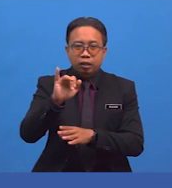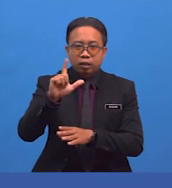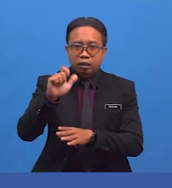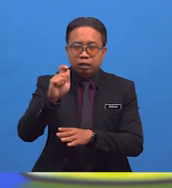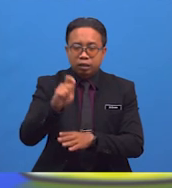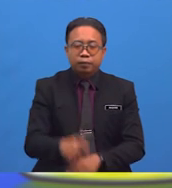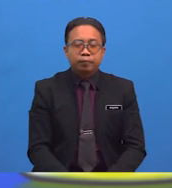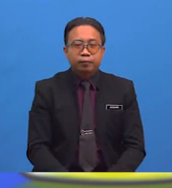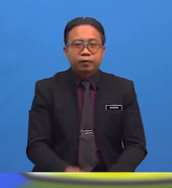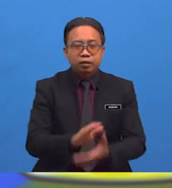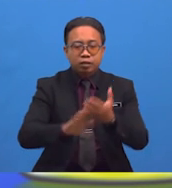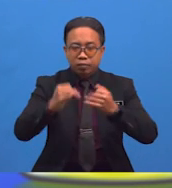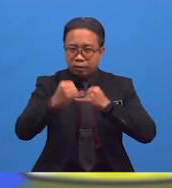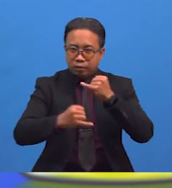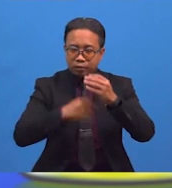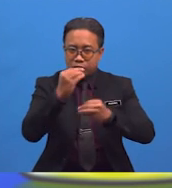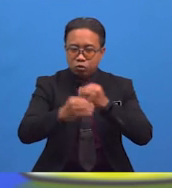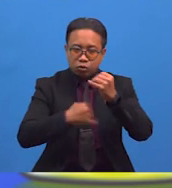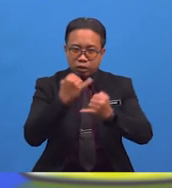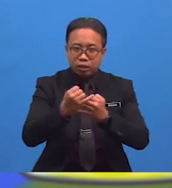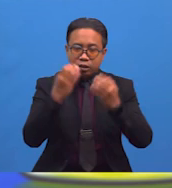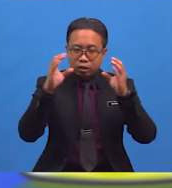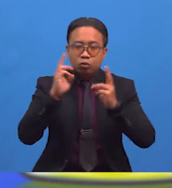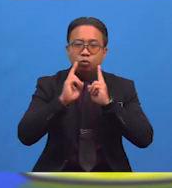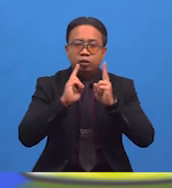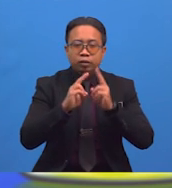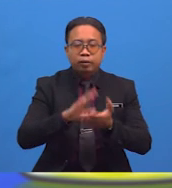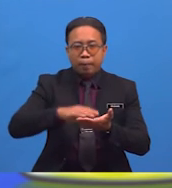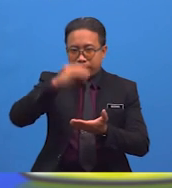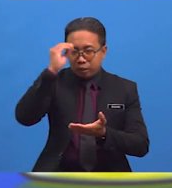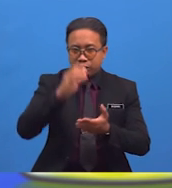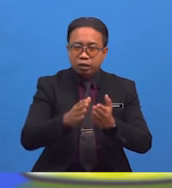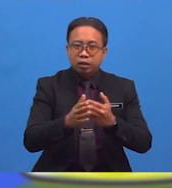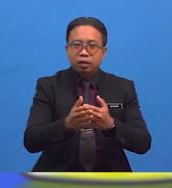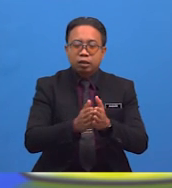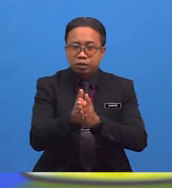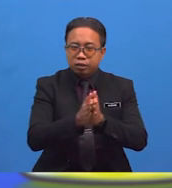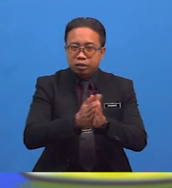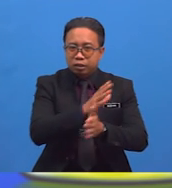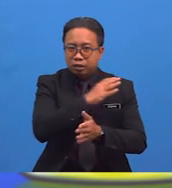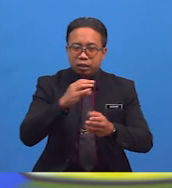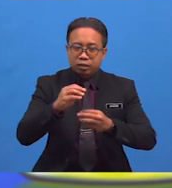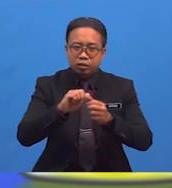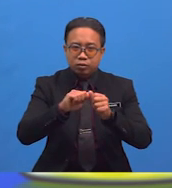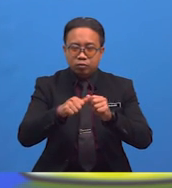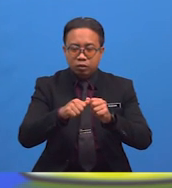berkilat. Selamat maju jaya cikgu ucapkan. Belajar rajin-rajin